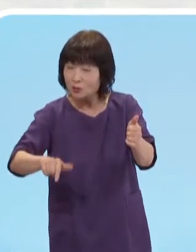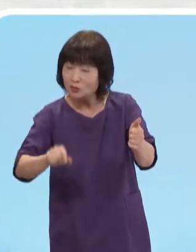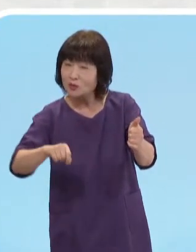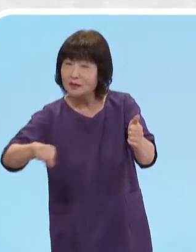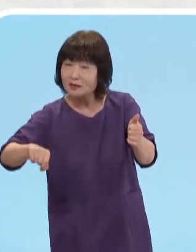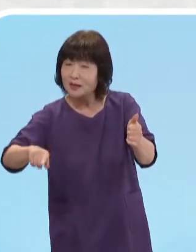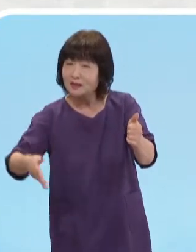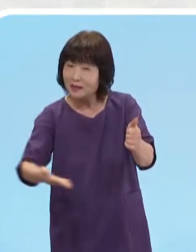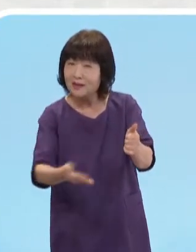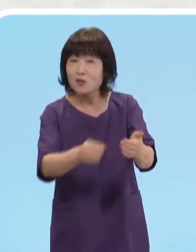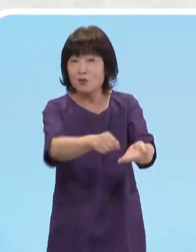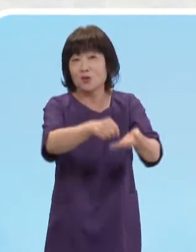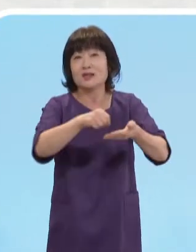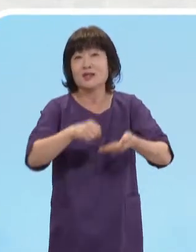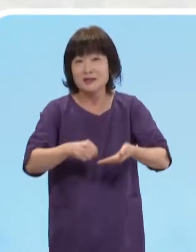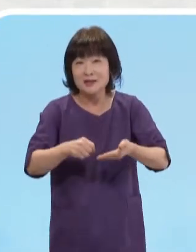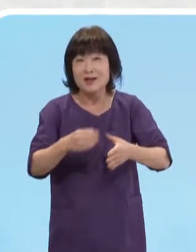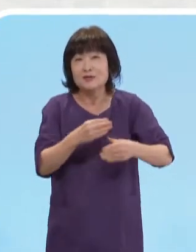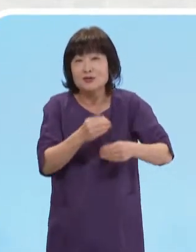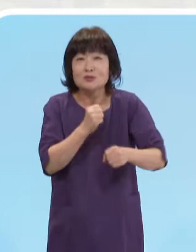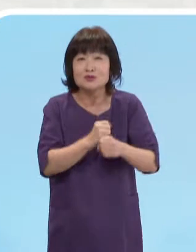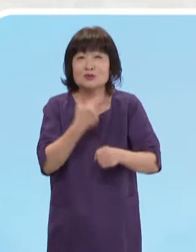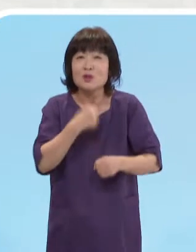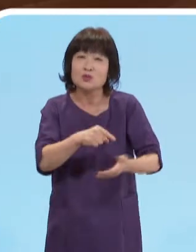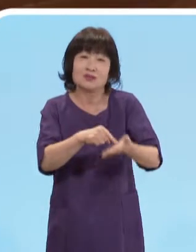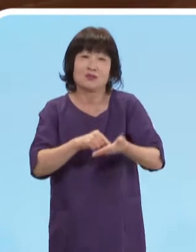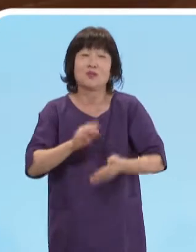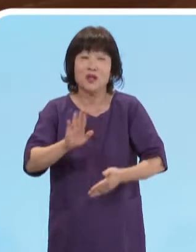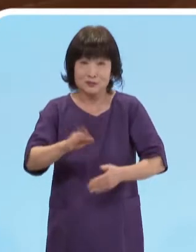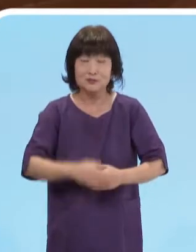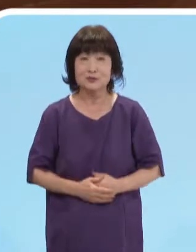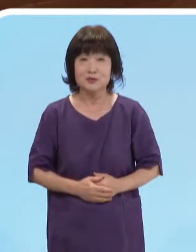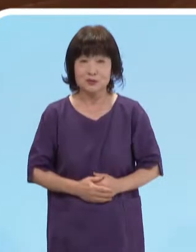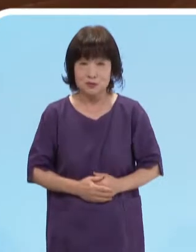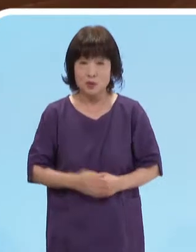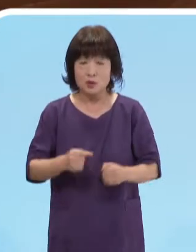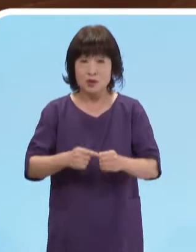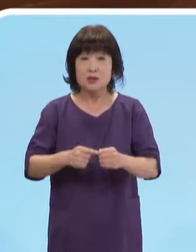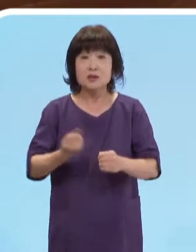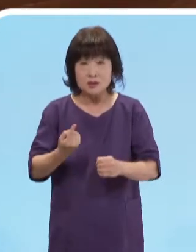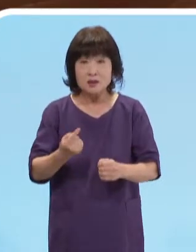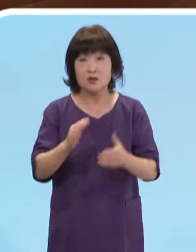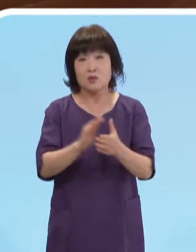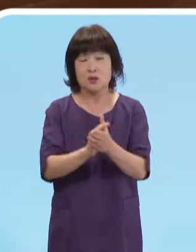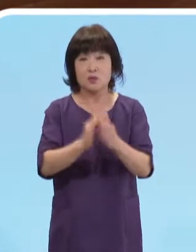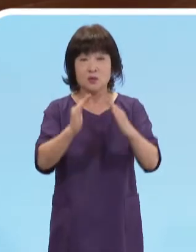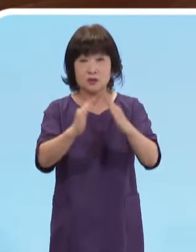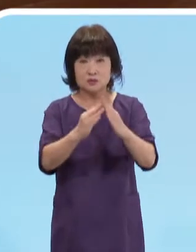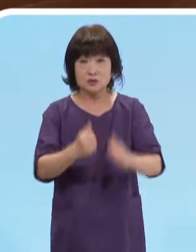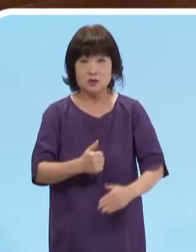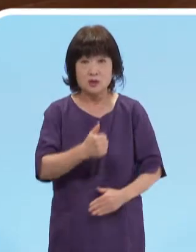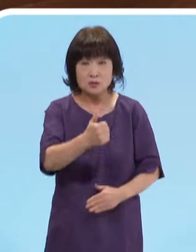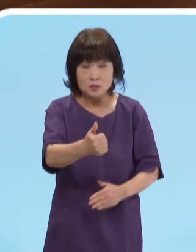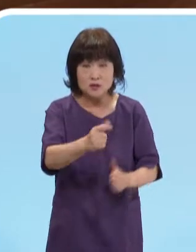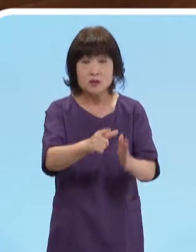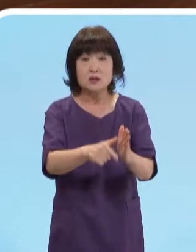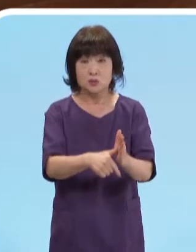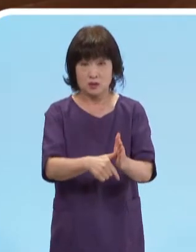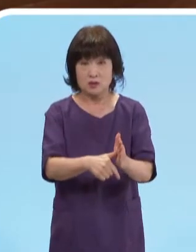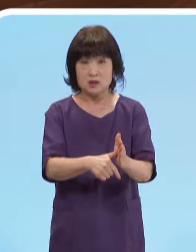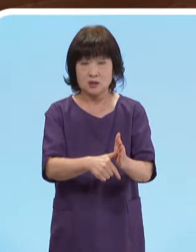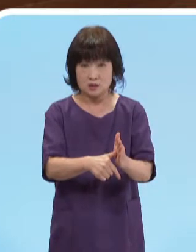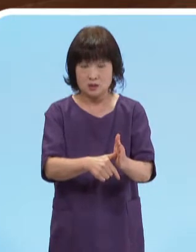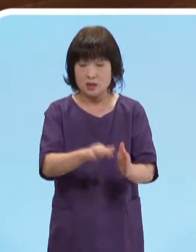てほしいという方もいらっしゃるんですって。 もともとはですね、友人のところに遊びに行った時に、あ